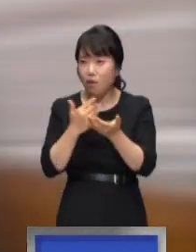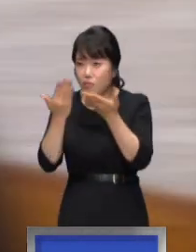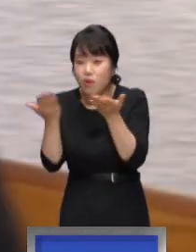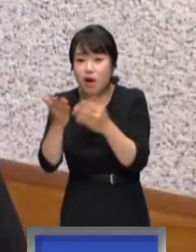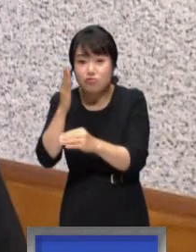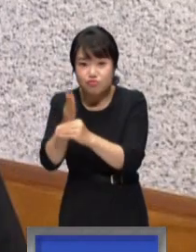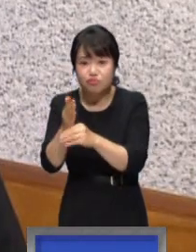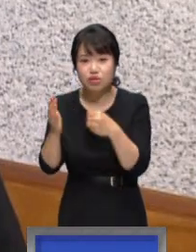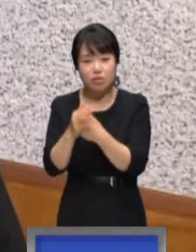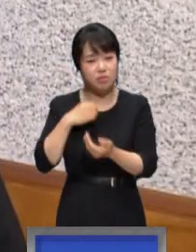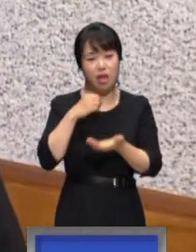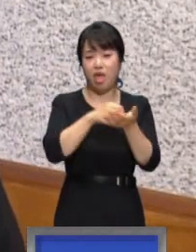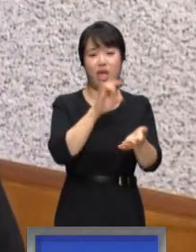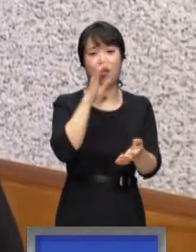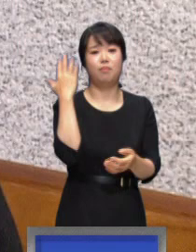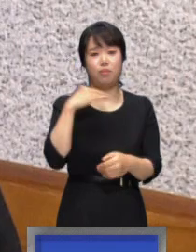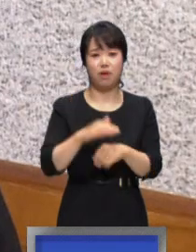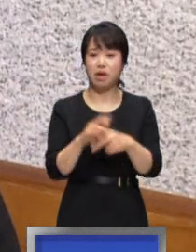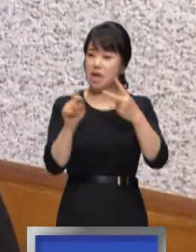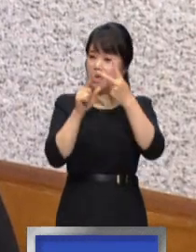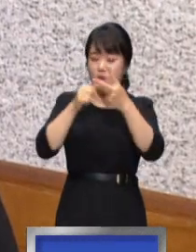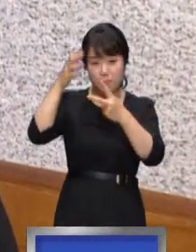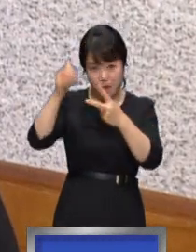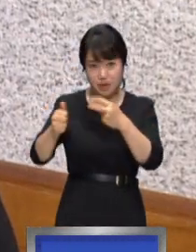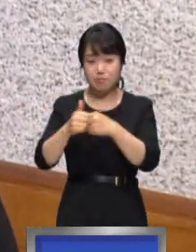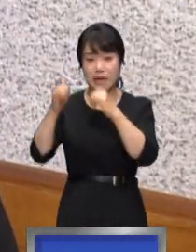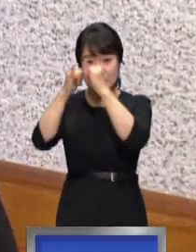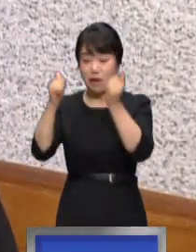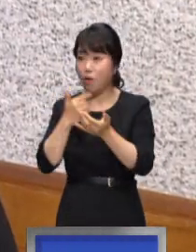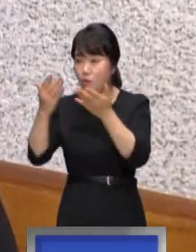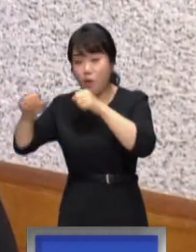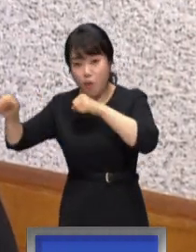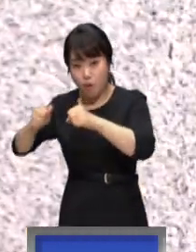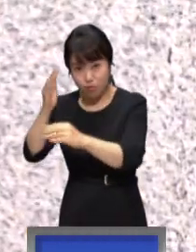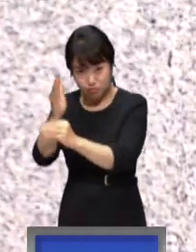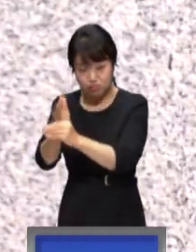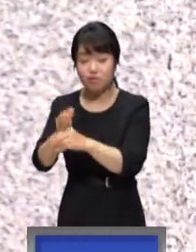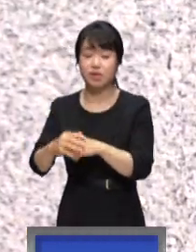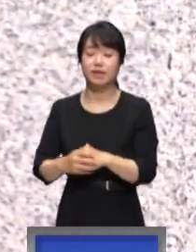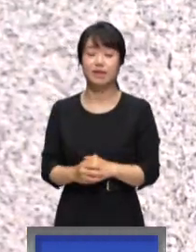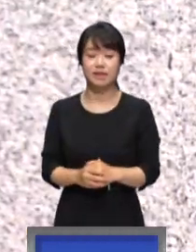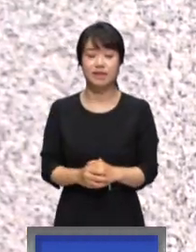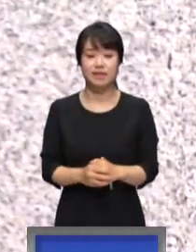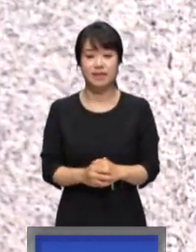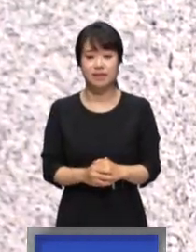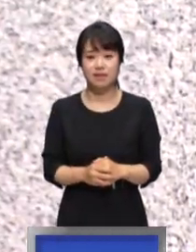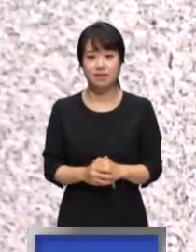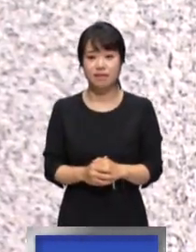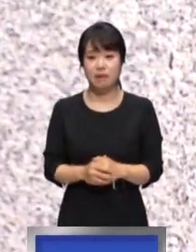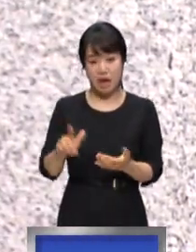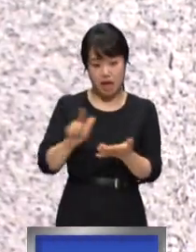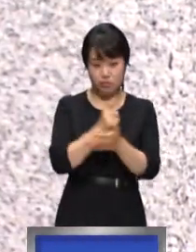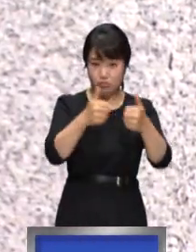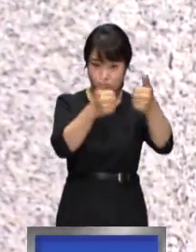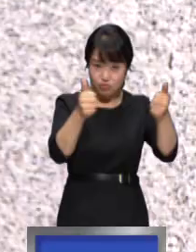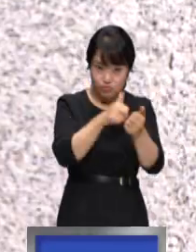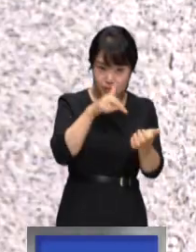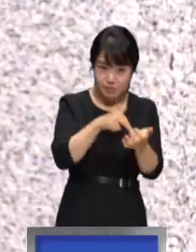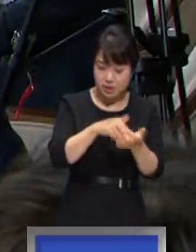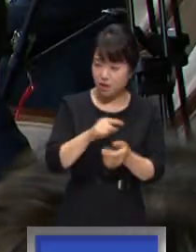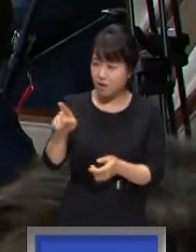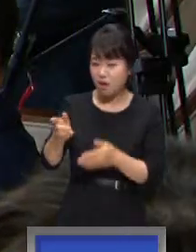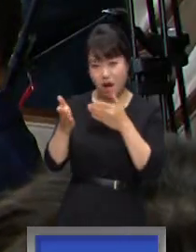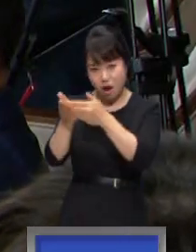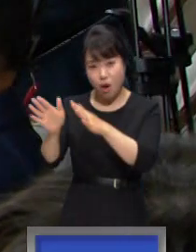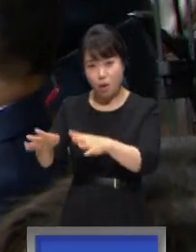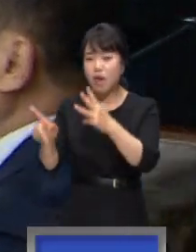못했습니다. 지난 2월 말부터 사회복무요원으로 활동하고 있어서입니다. 강서구의회는 해당 의원에게